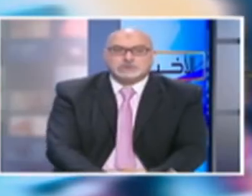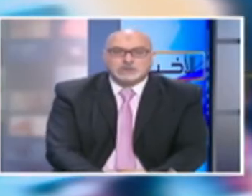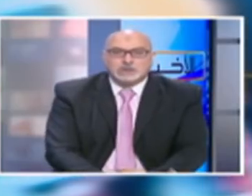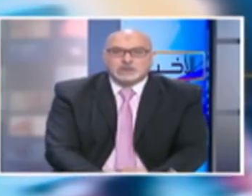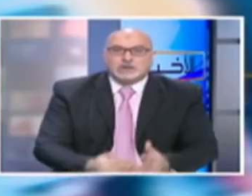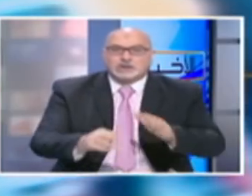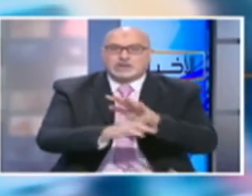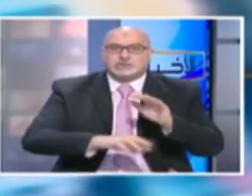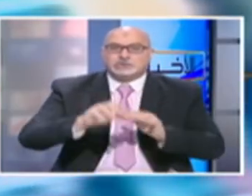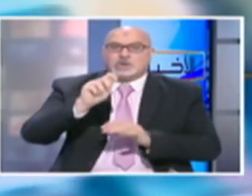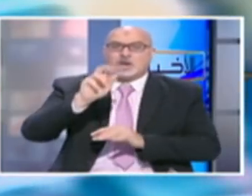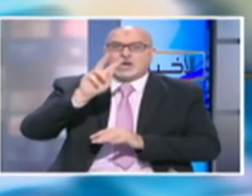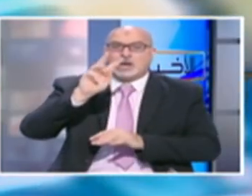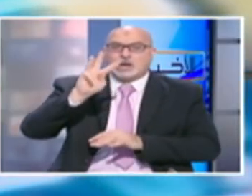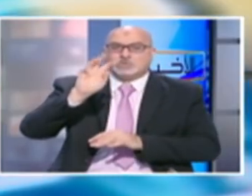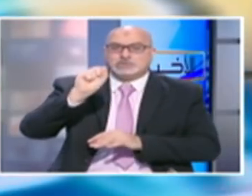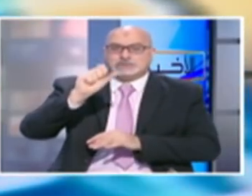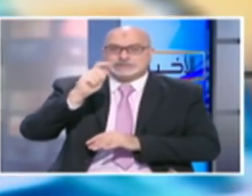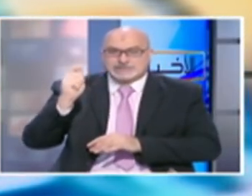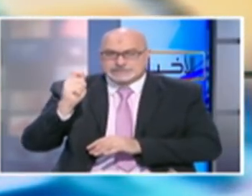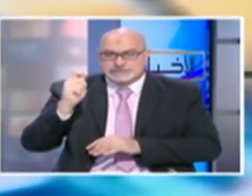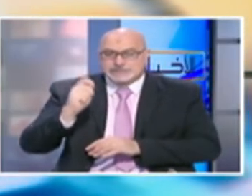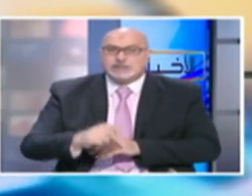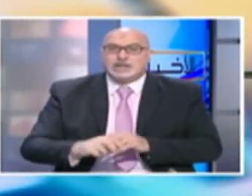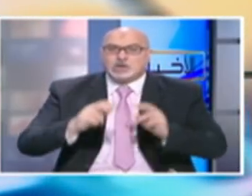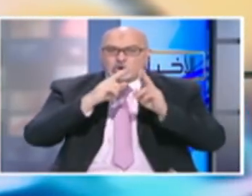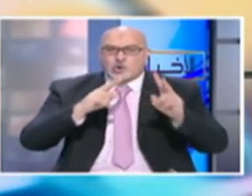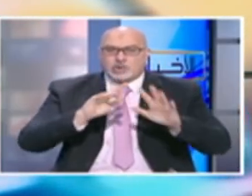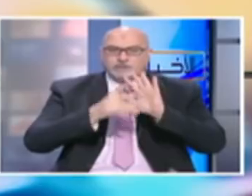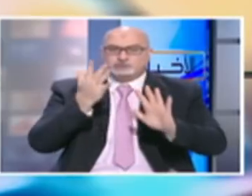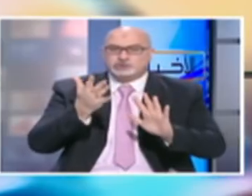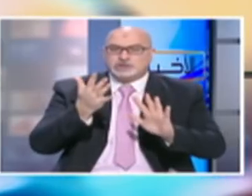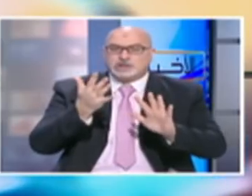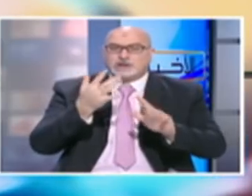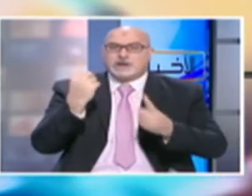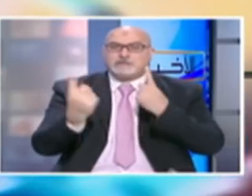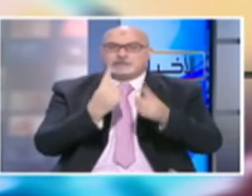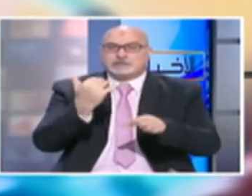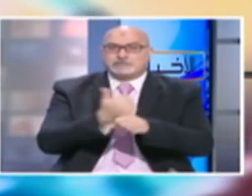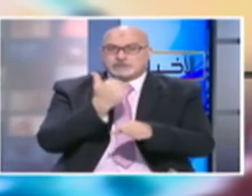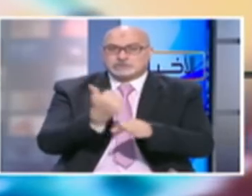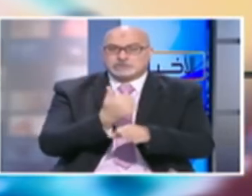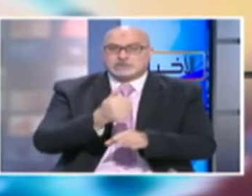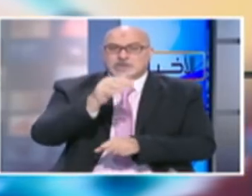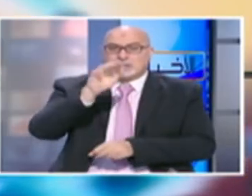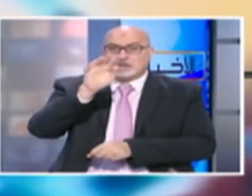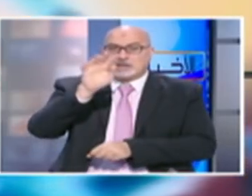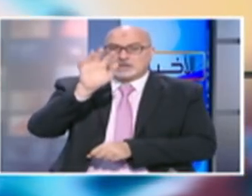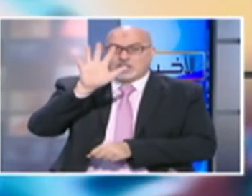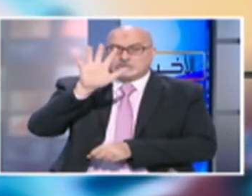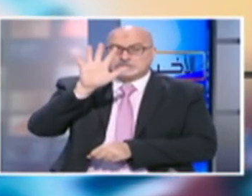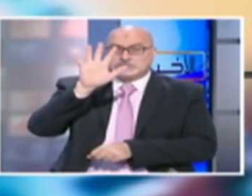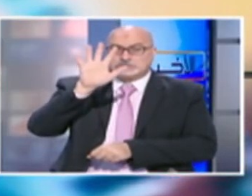منطقة أوسرد بمخيمات اللاجئين الصحراويين الاحتفالات المخلدة للذكرى 45